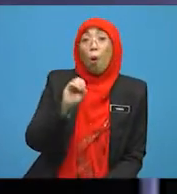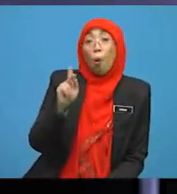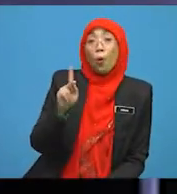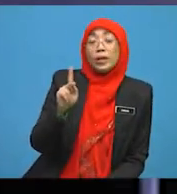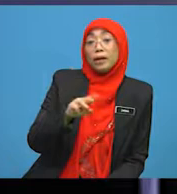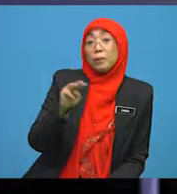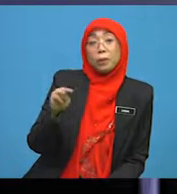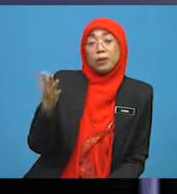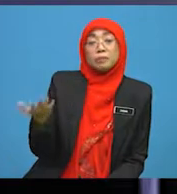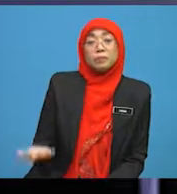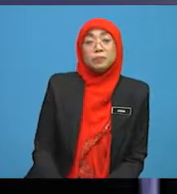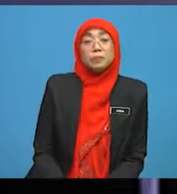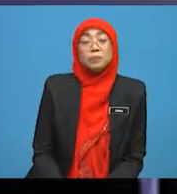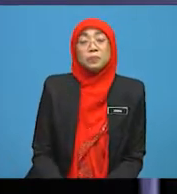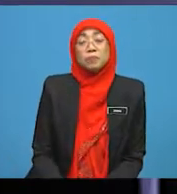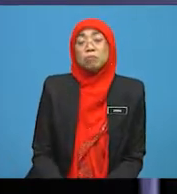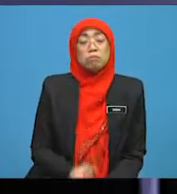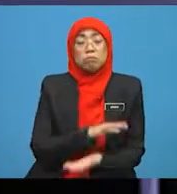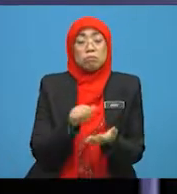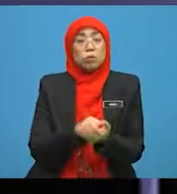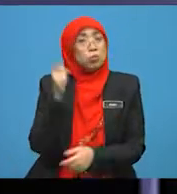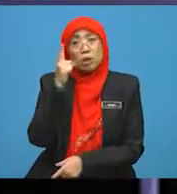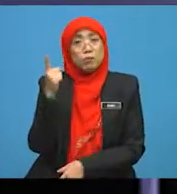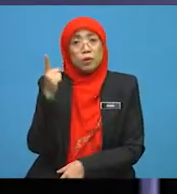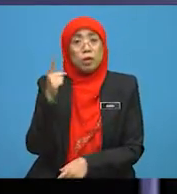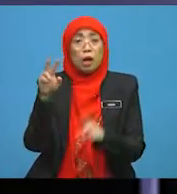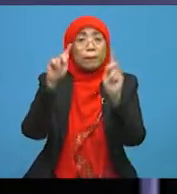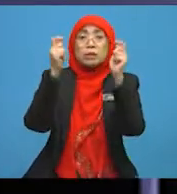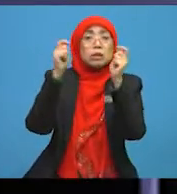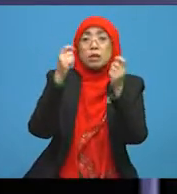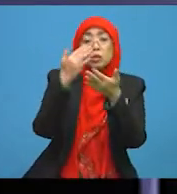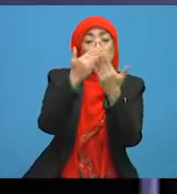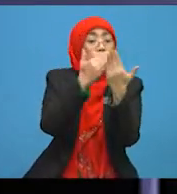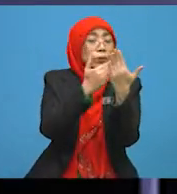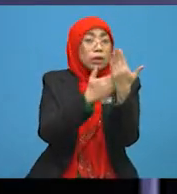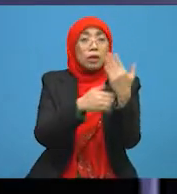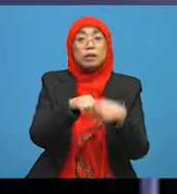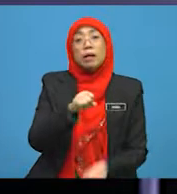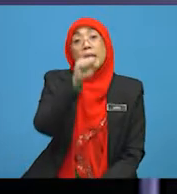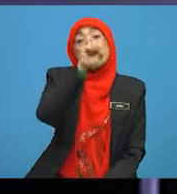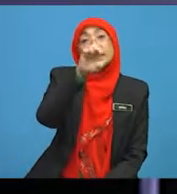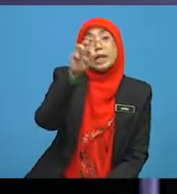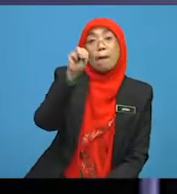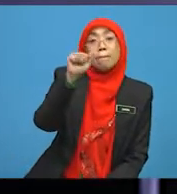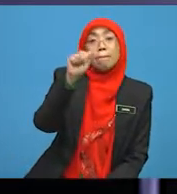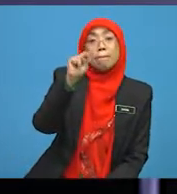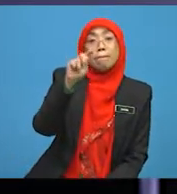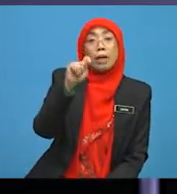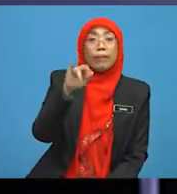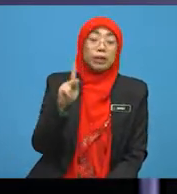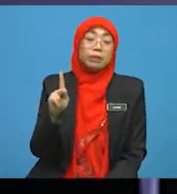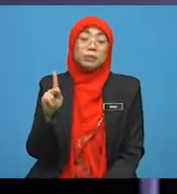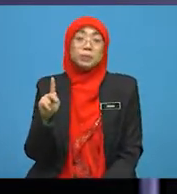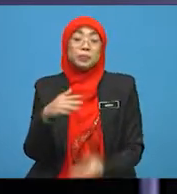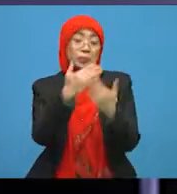dalam slot kali ini, para pelajar telah diterangkan berkenaan dengan subtajuk perkaitan makna dari segi